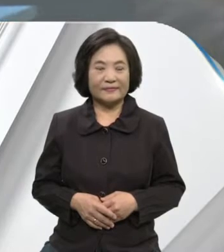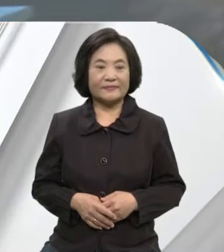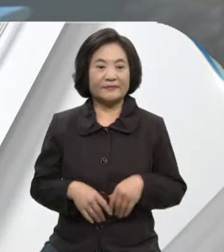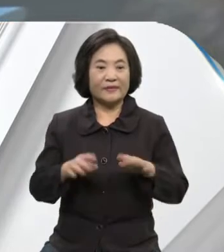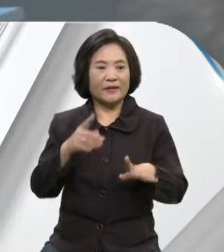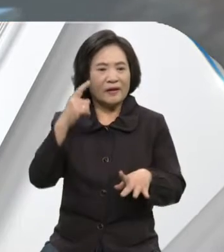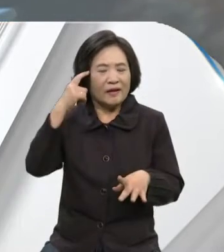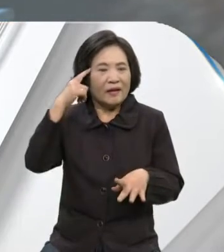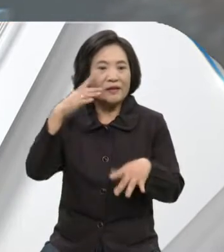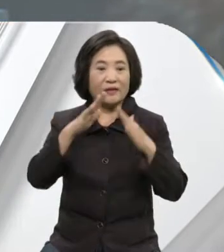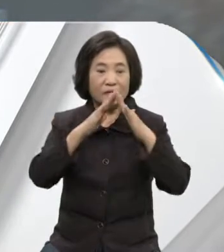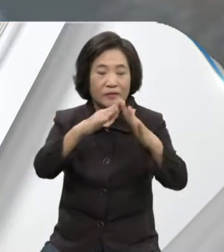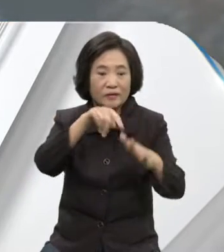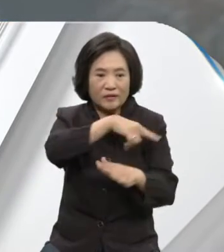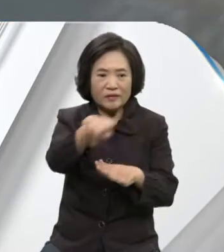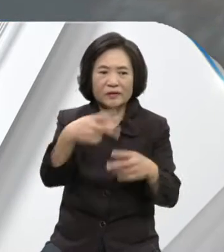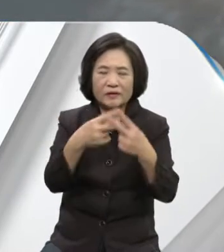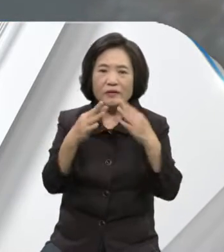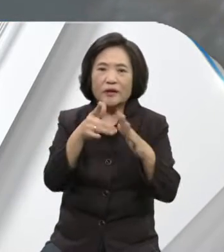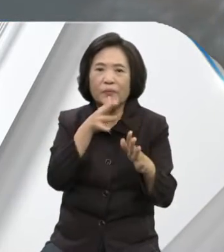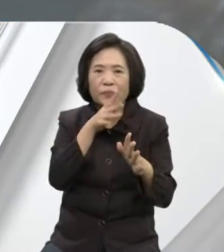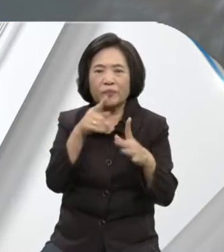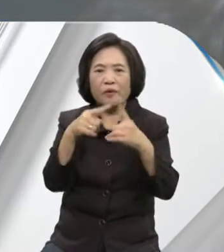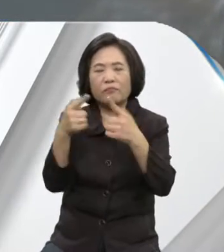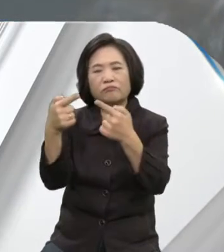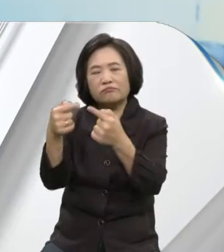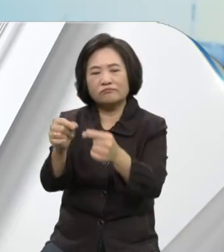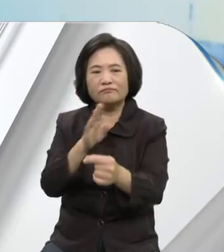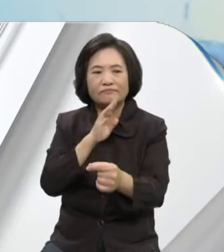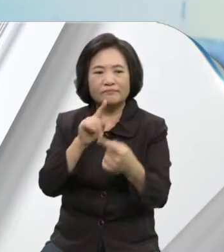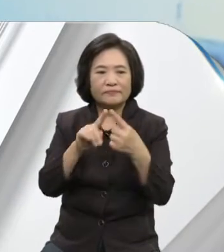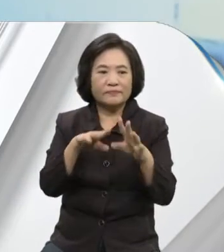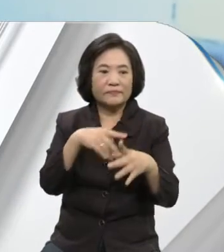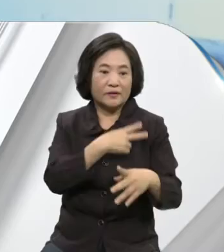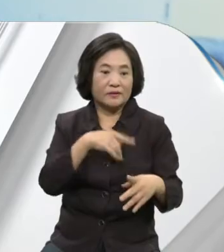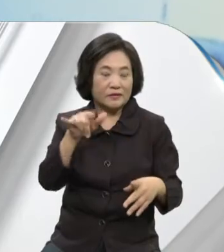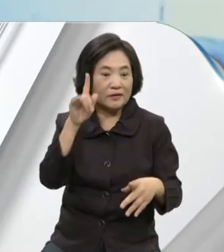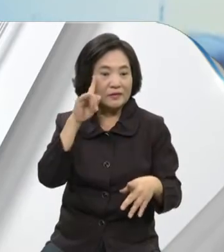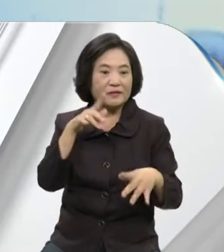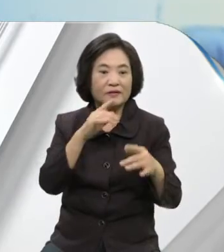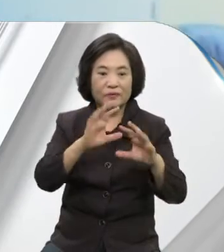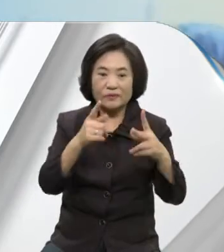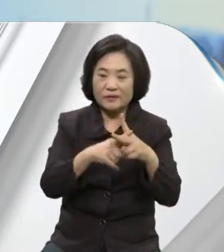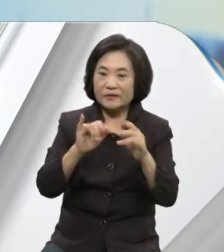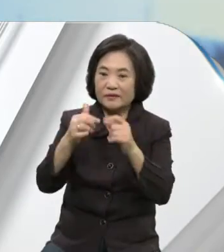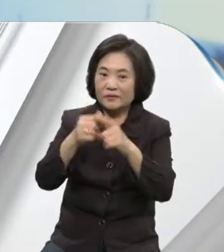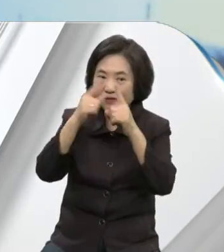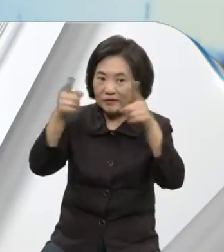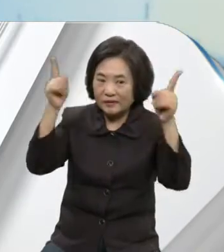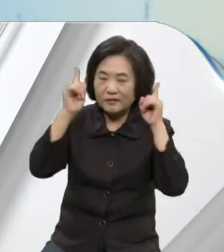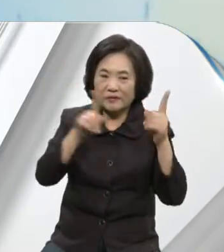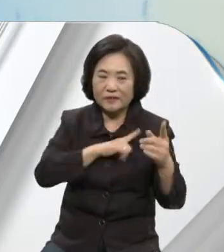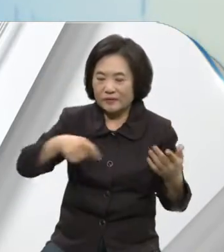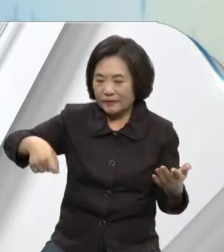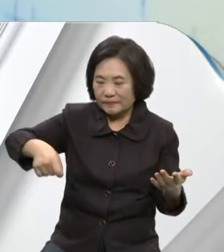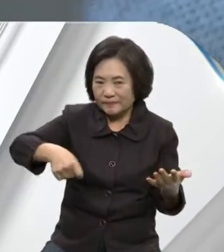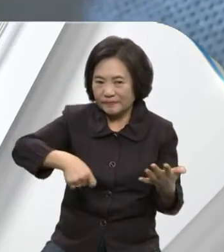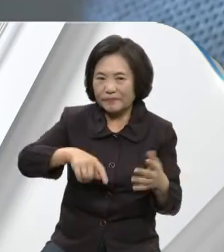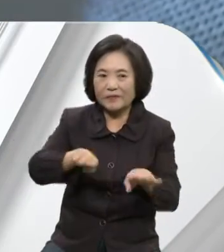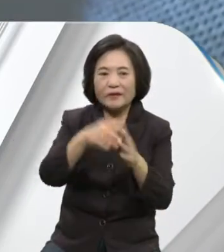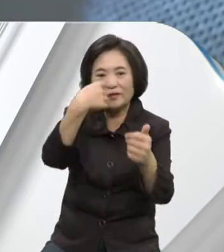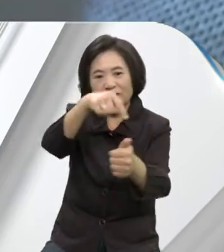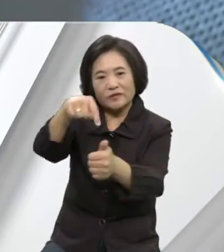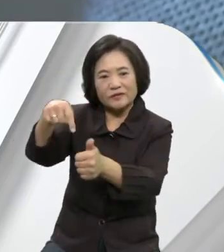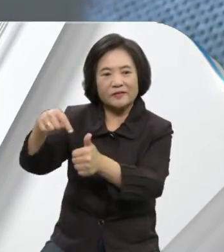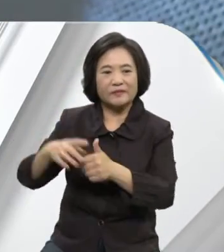直接去到头都废弃，靠发展来建模拟效果。持续先头国小，下期太空了的微缩，自家编教材可以开发